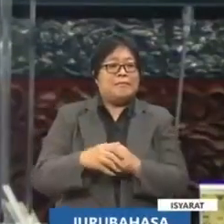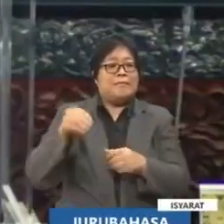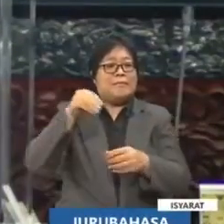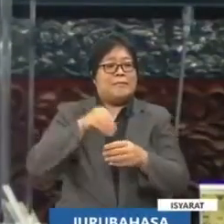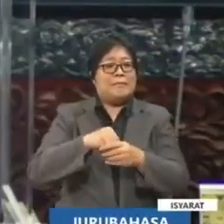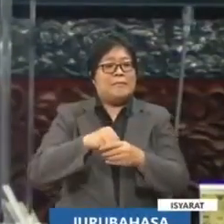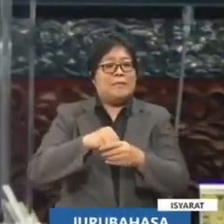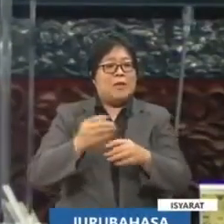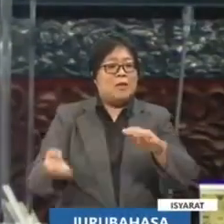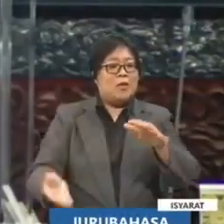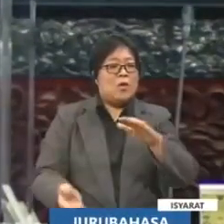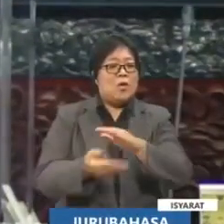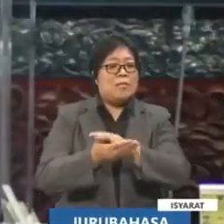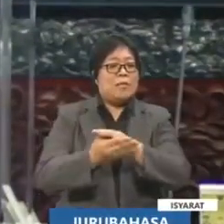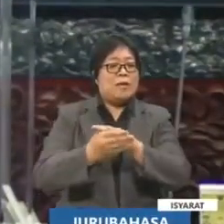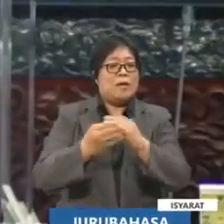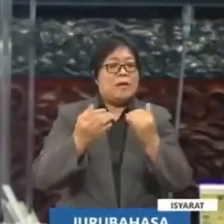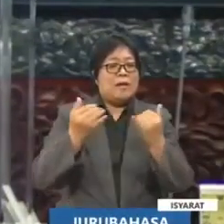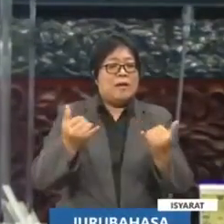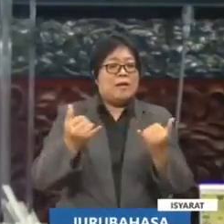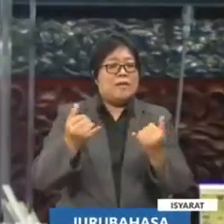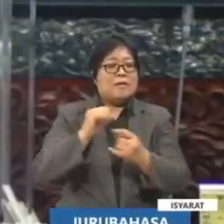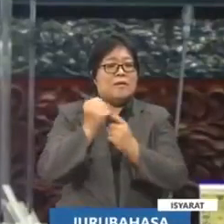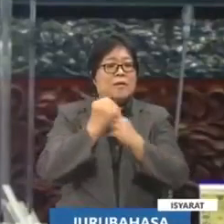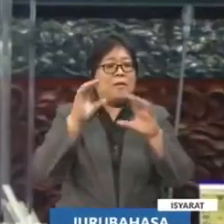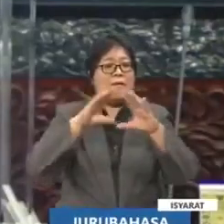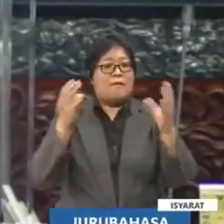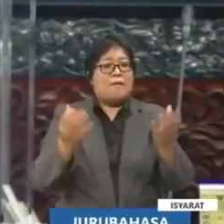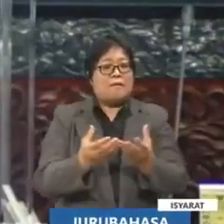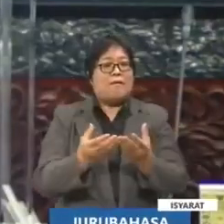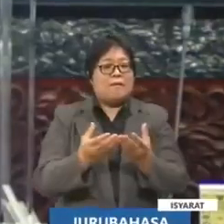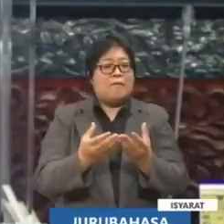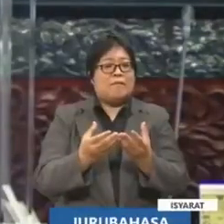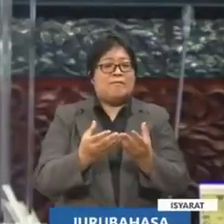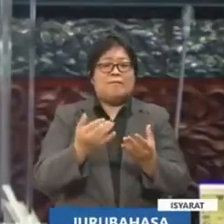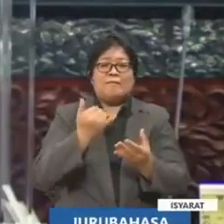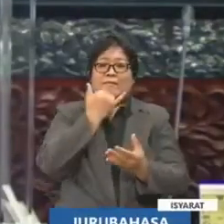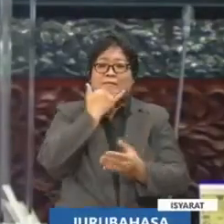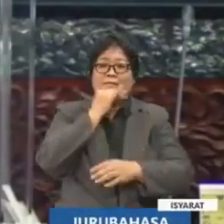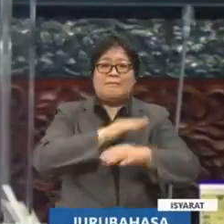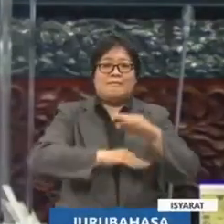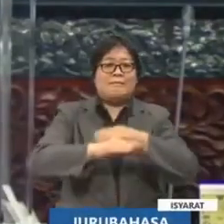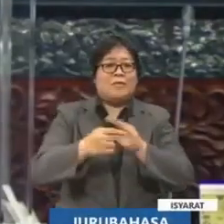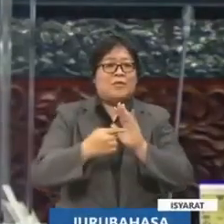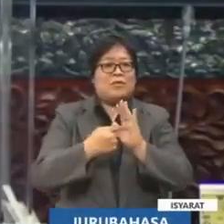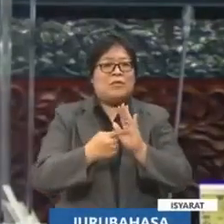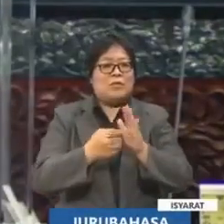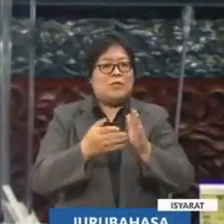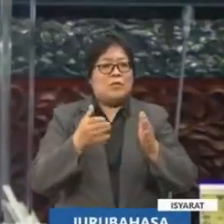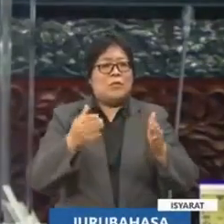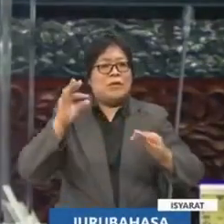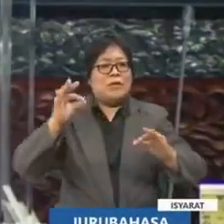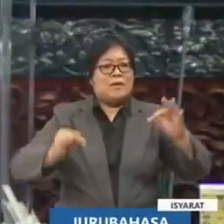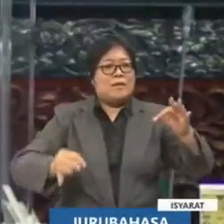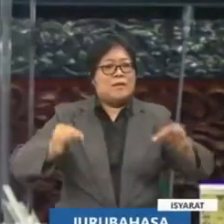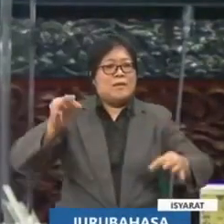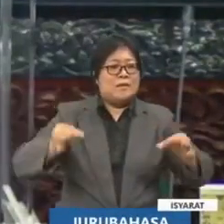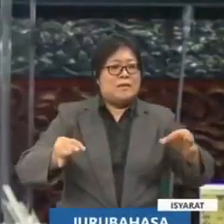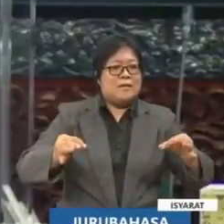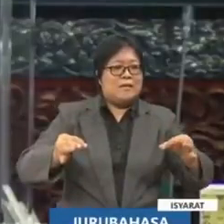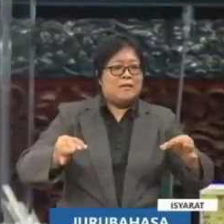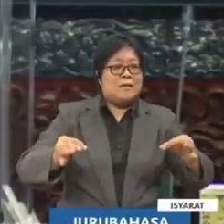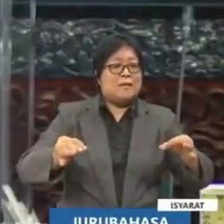corrupted currents of the world, offenses gilded hand may show we justice.